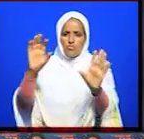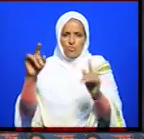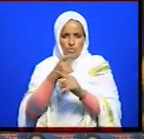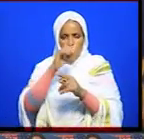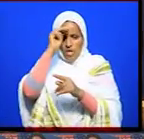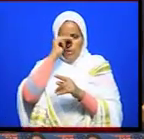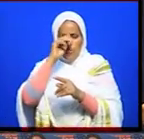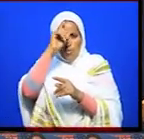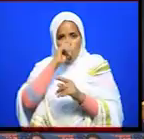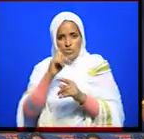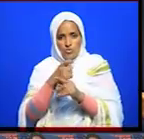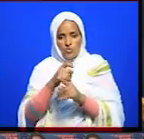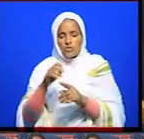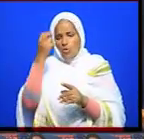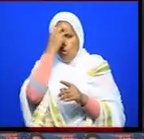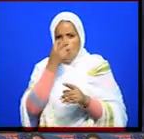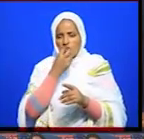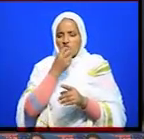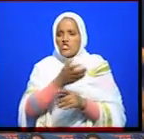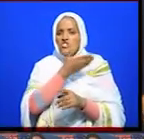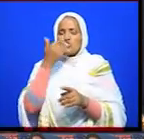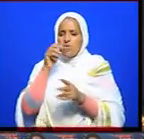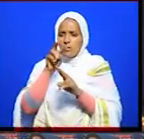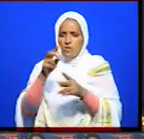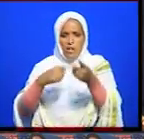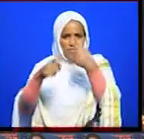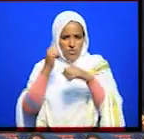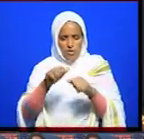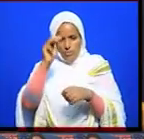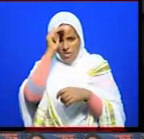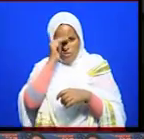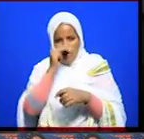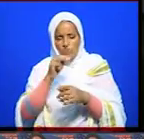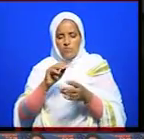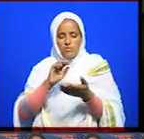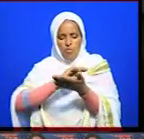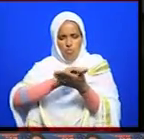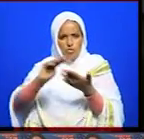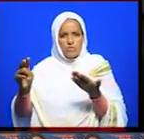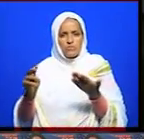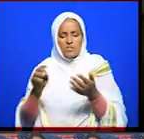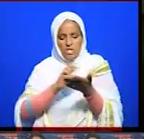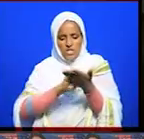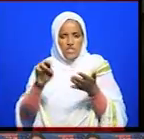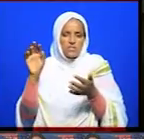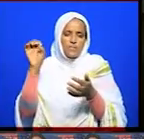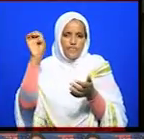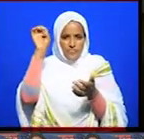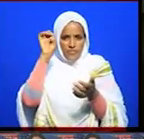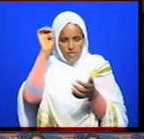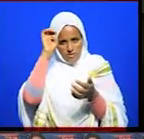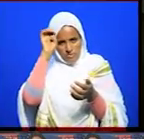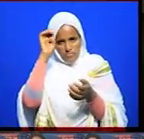እንዲሆን ጠቢብ እንዲሆኑ ከወላጅም የተሻለ እይታ ሁሉ ሊያመጡ ስለሚችሉ በጥበብና በሞገስ ቅድስት ኤልሳቤጥ